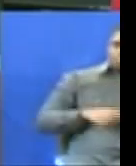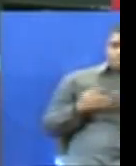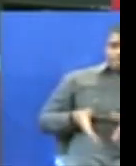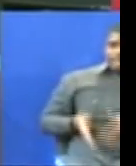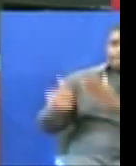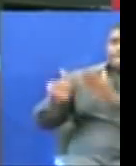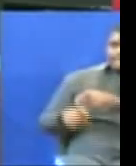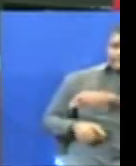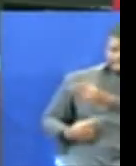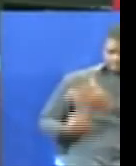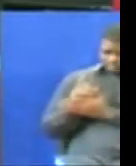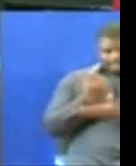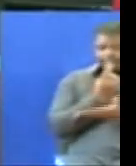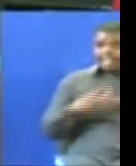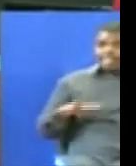barabara inayotoka Dar es Salaam